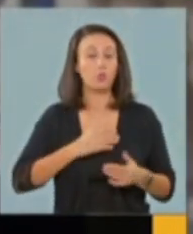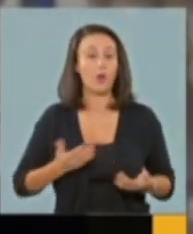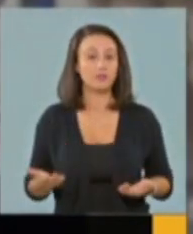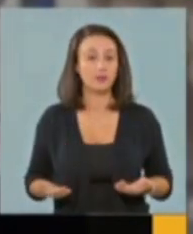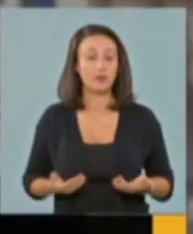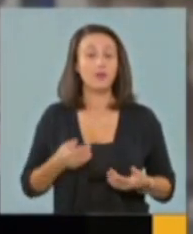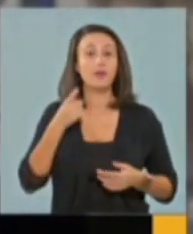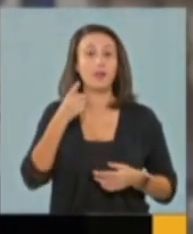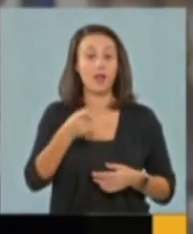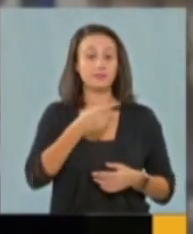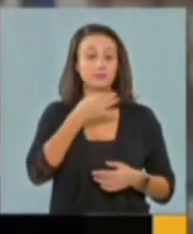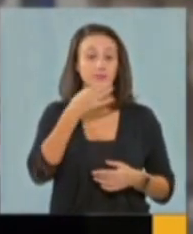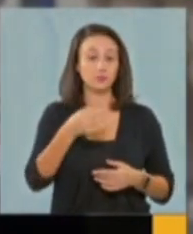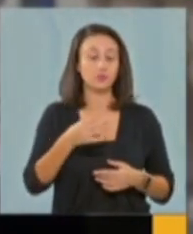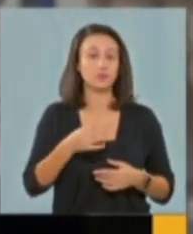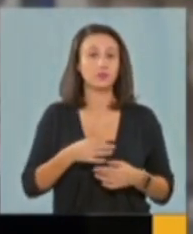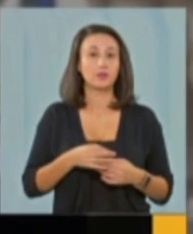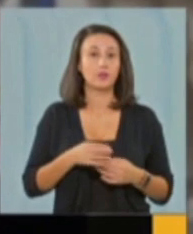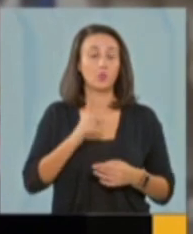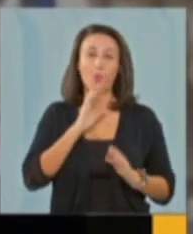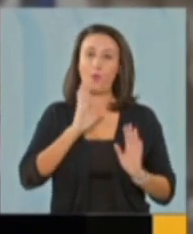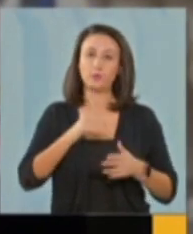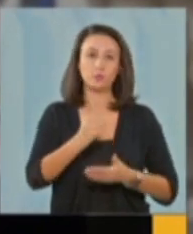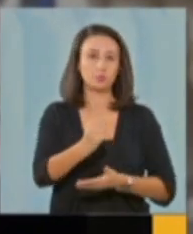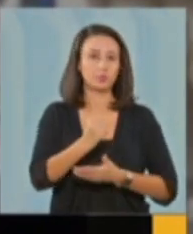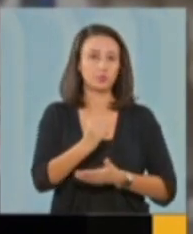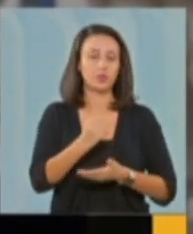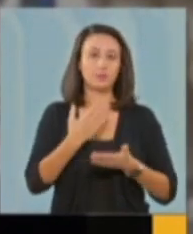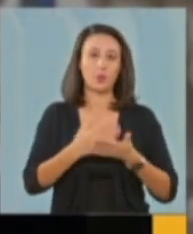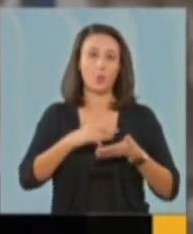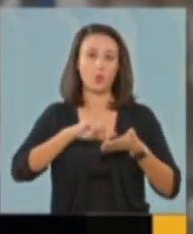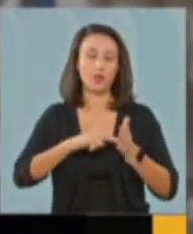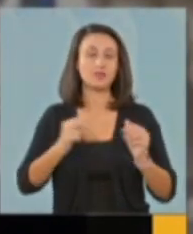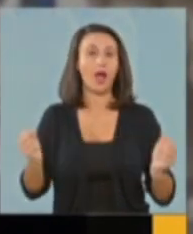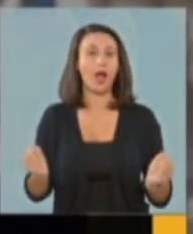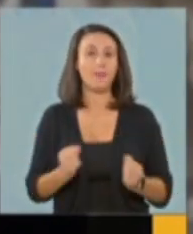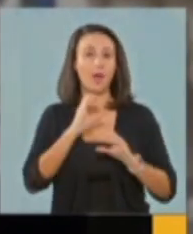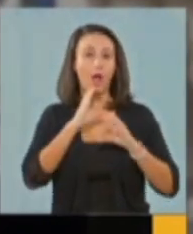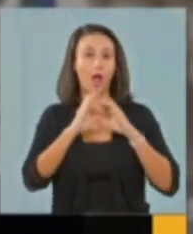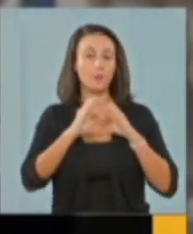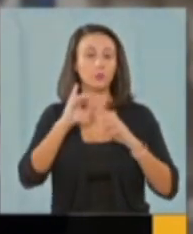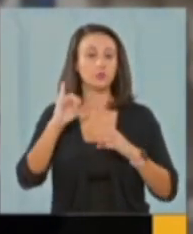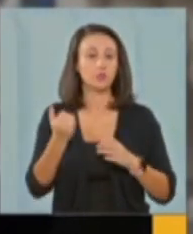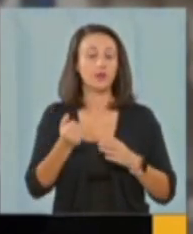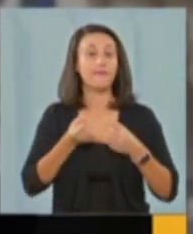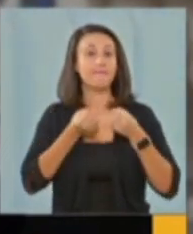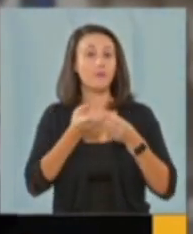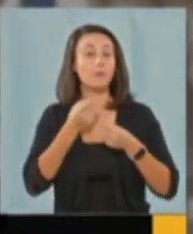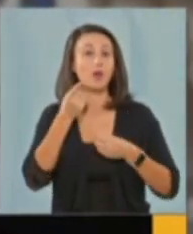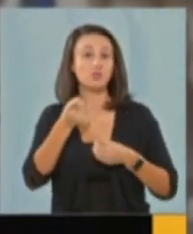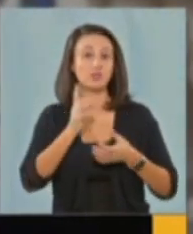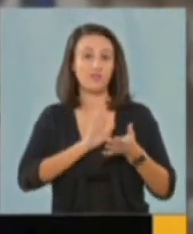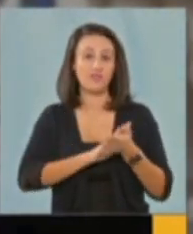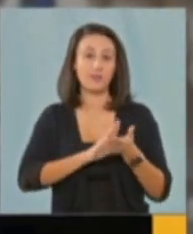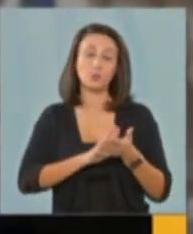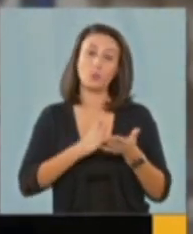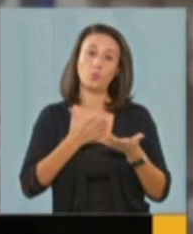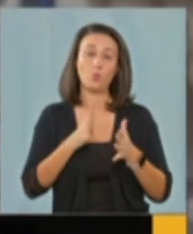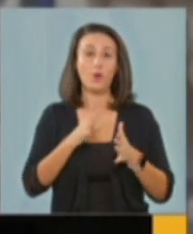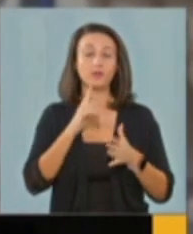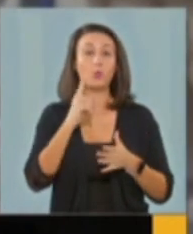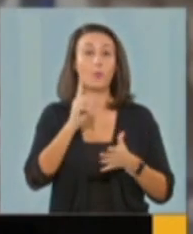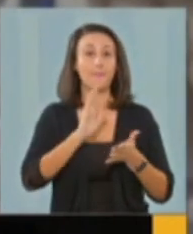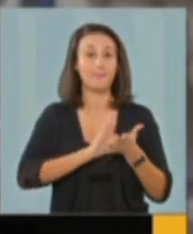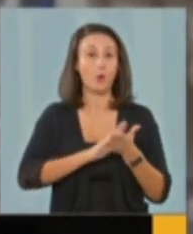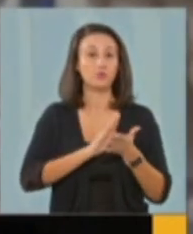acesta a declarat că si in cap Nu a avut un buget pentru organizarea unei campanii de comunicare și informare Iar acest fapt poate reprezenta un